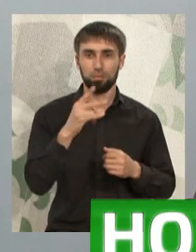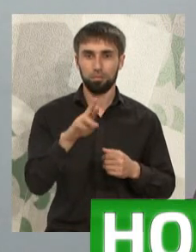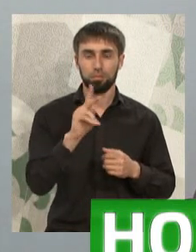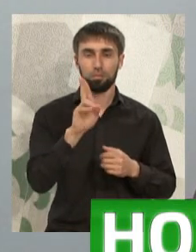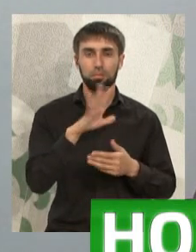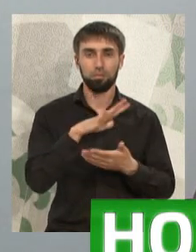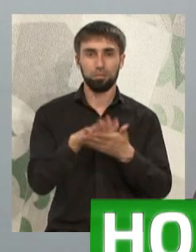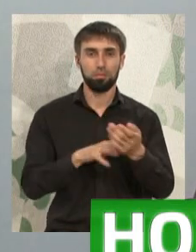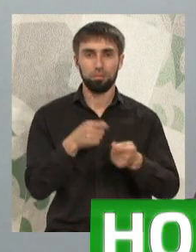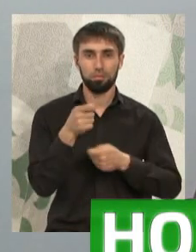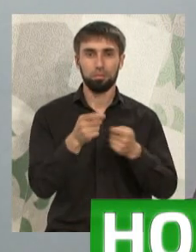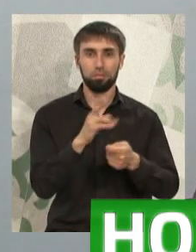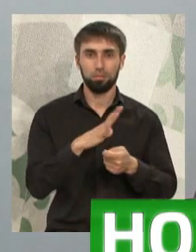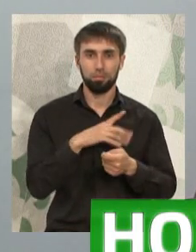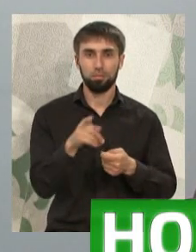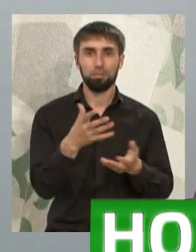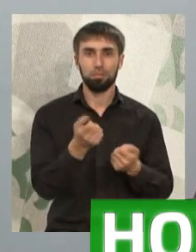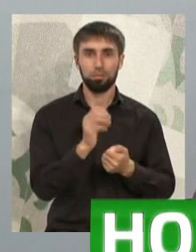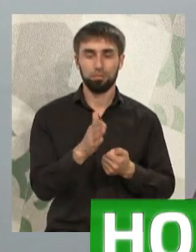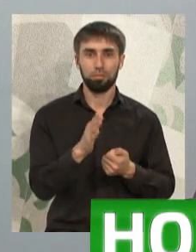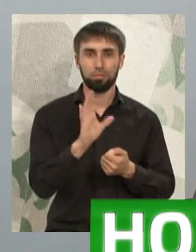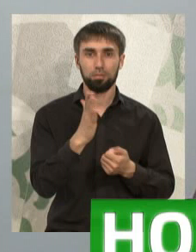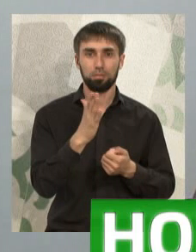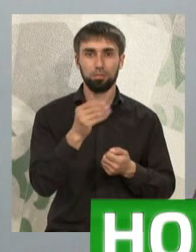заявление, получат выплату в сумме